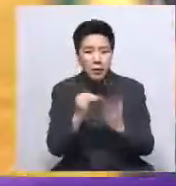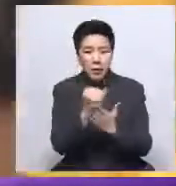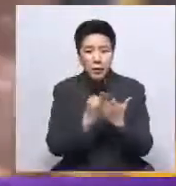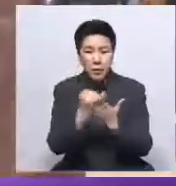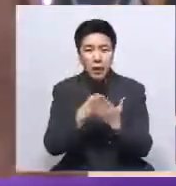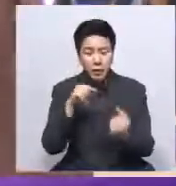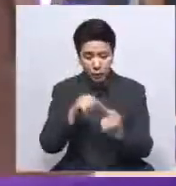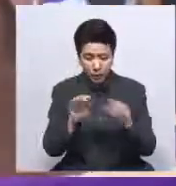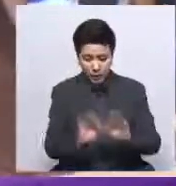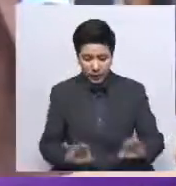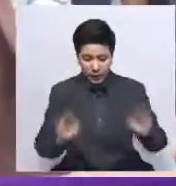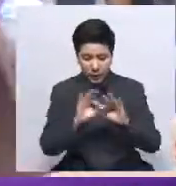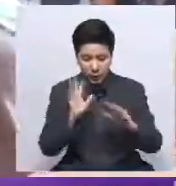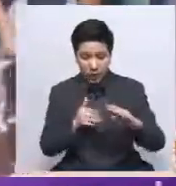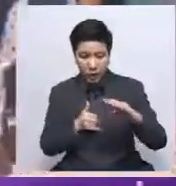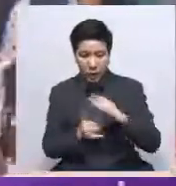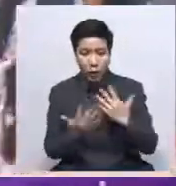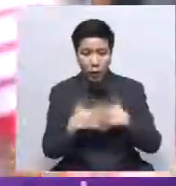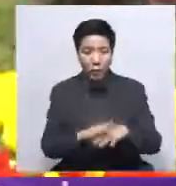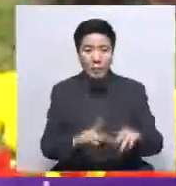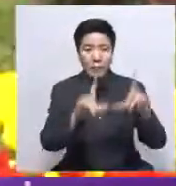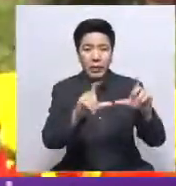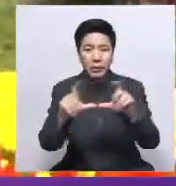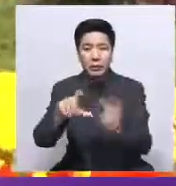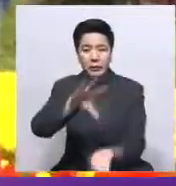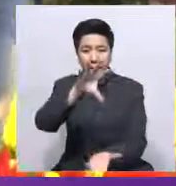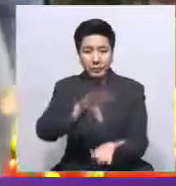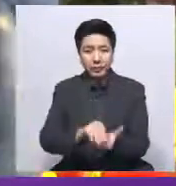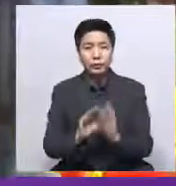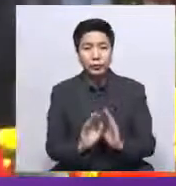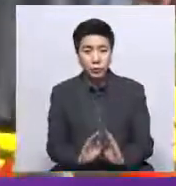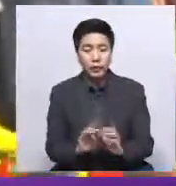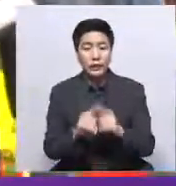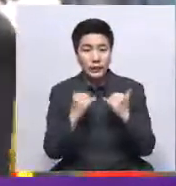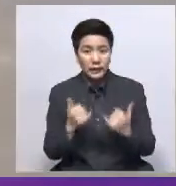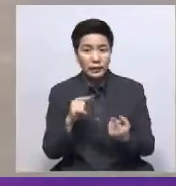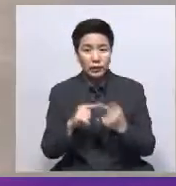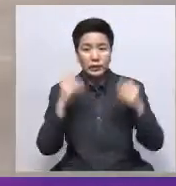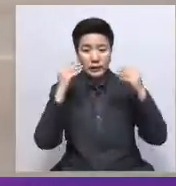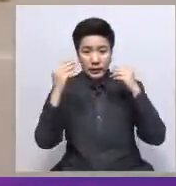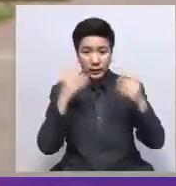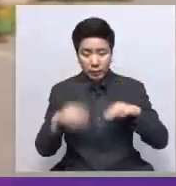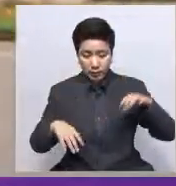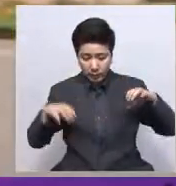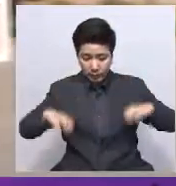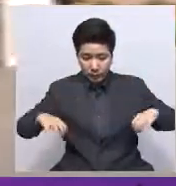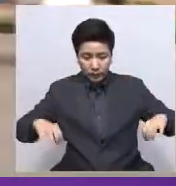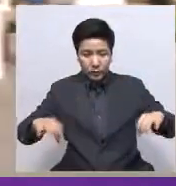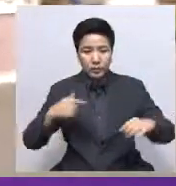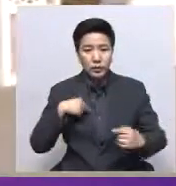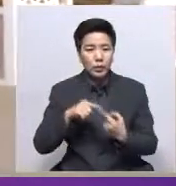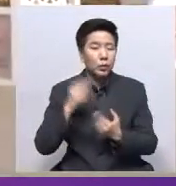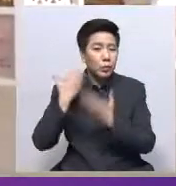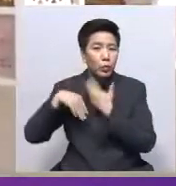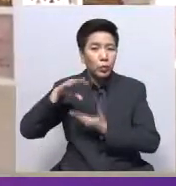ซึ่งเป็นจุดสำคัญที่ผู้มาร่วมงานส่วนใหญ่มาถ่ายภาพเก็บไว้เป็นที่ระลึกโดยในส่วนของนิทรรศการเองก็ได้มีการจัดแสดงพระราช